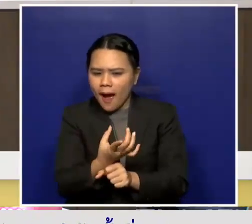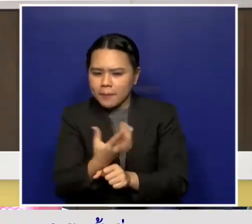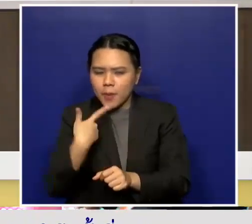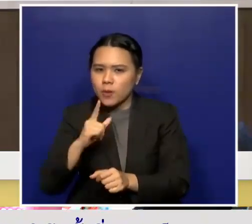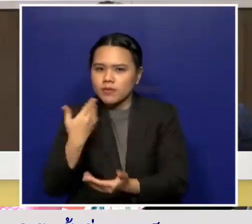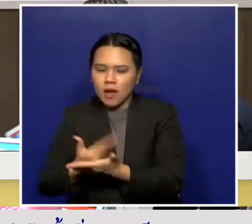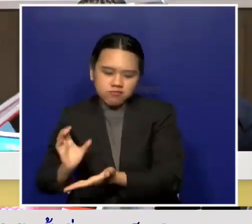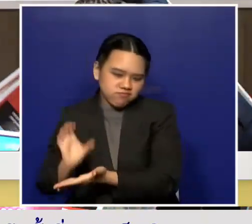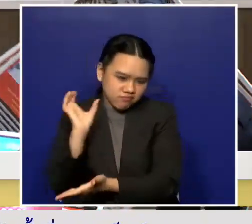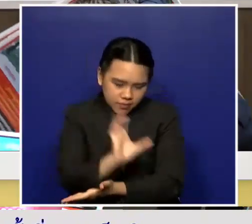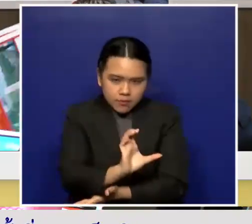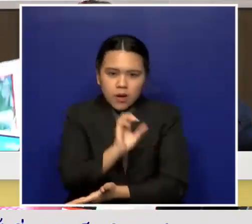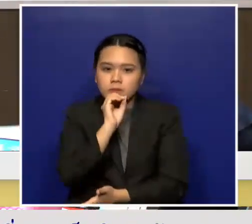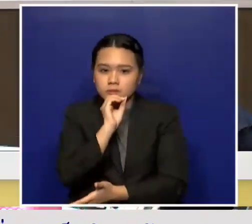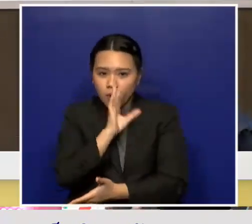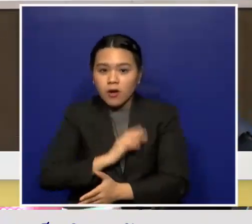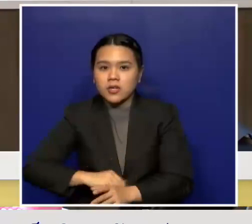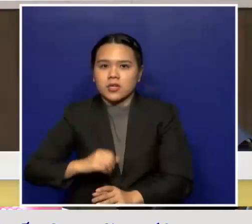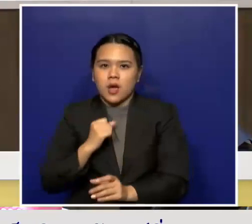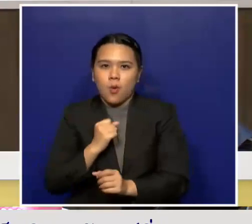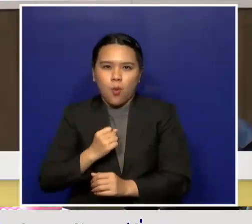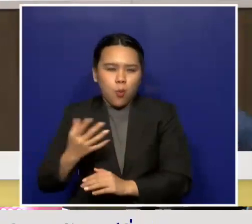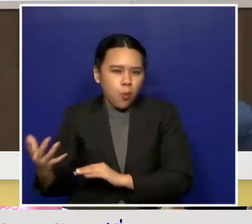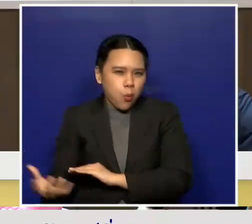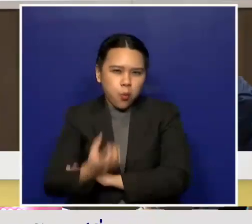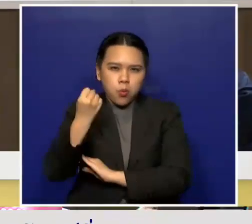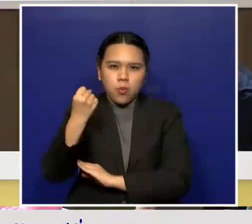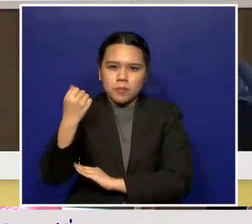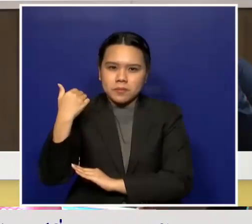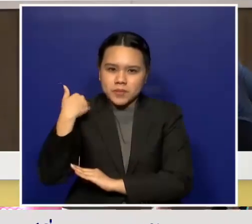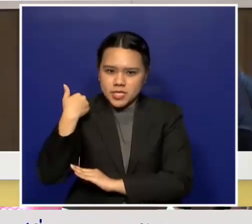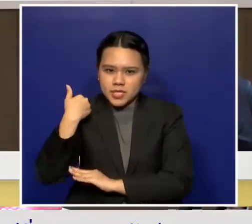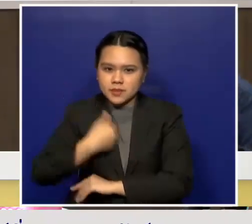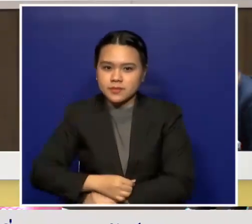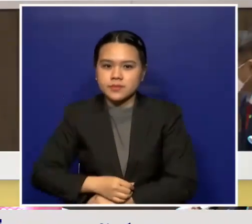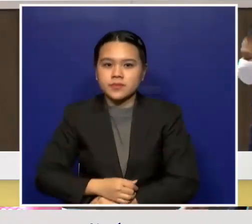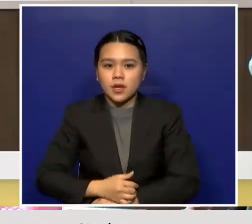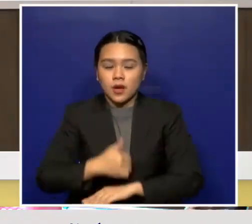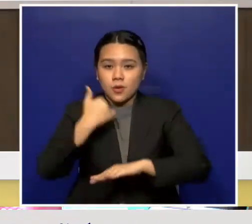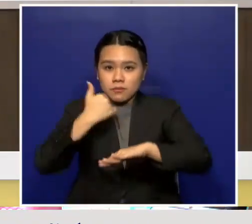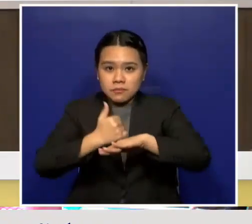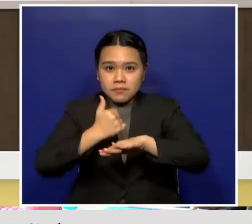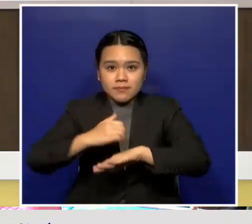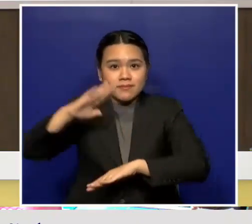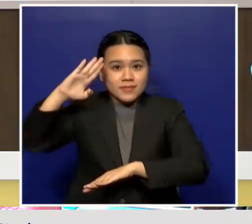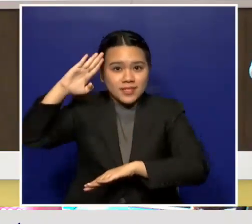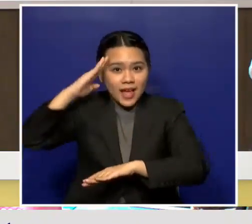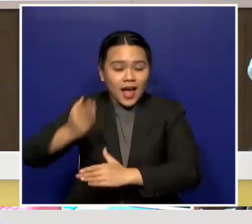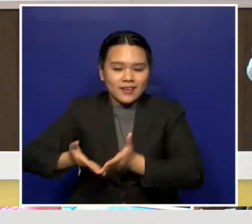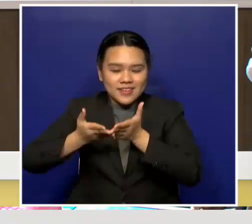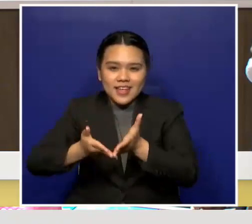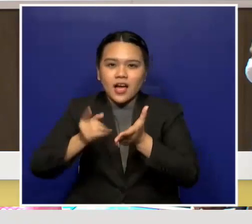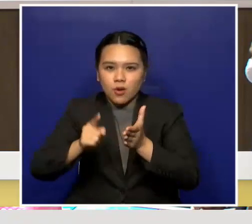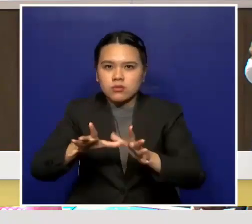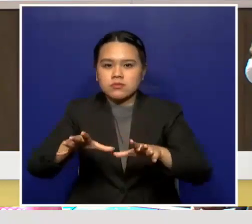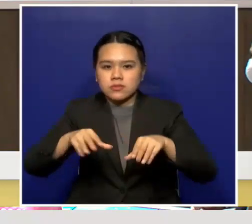มี power มาก power ขนาดเรียกว่าท่านผู้บัญชาการฐานเรือนะยังต้องยอมถอยให้เลย